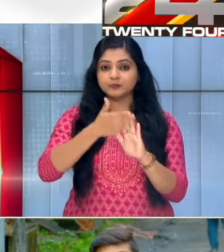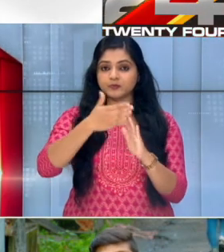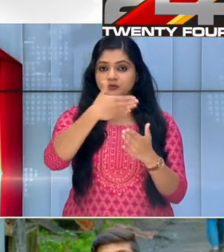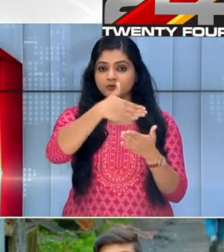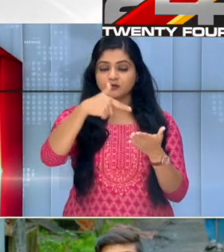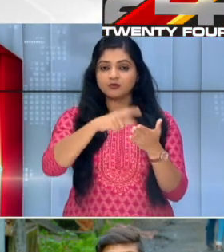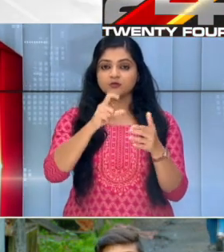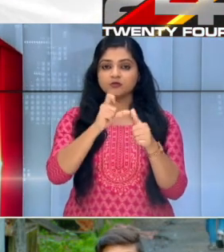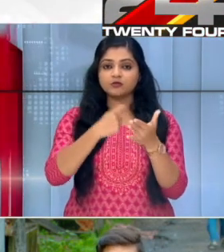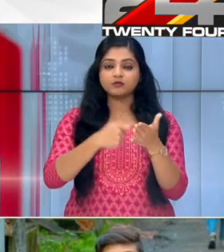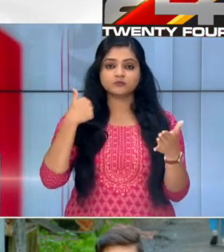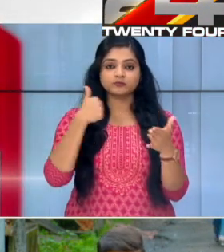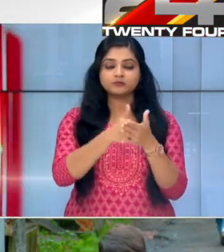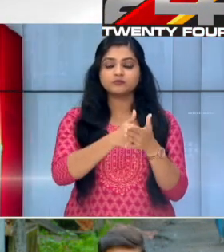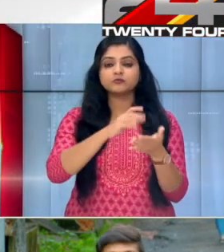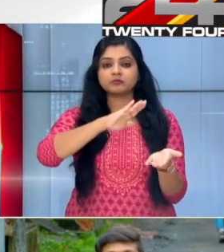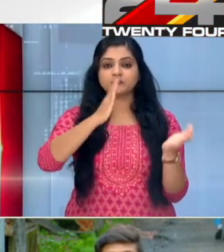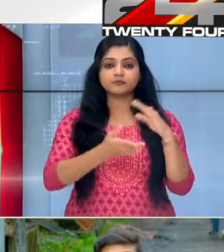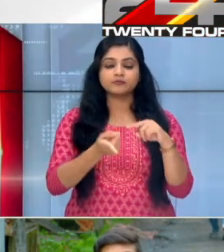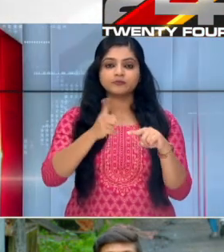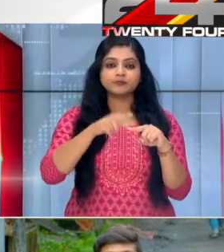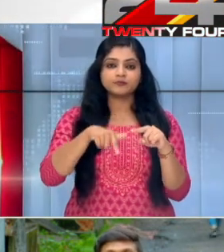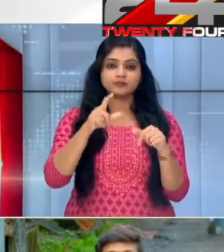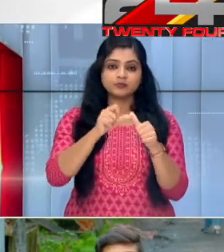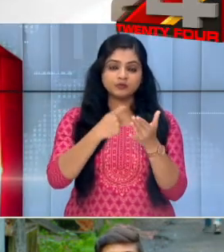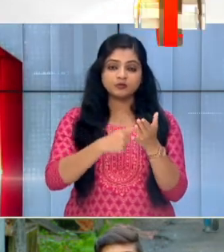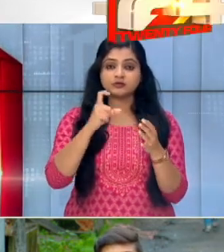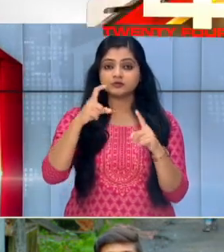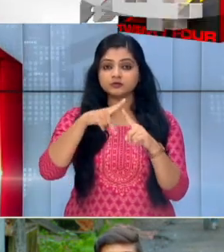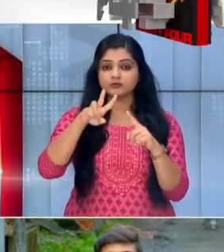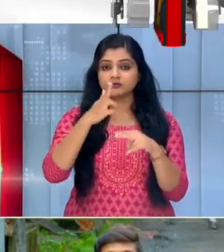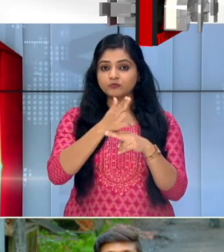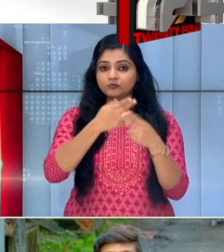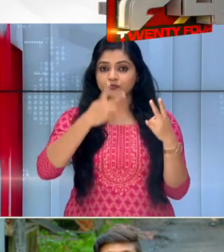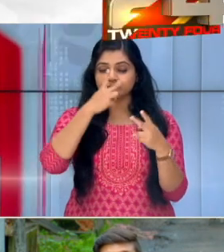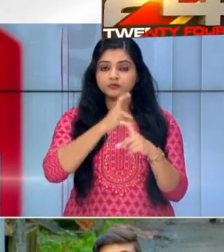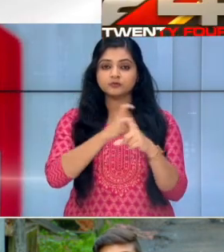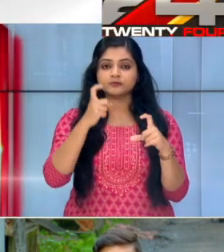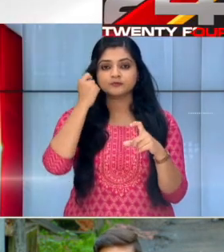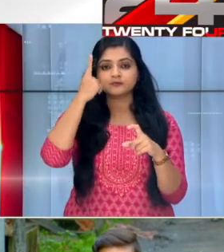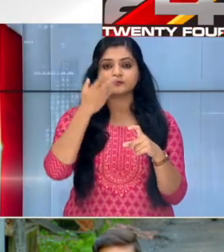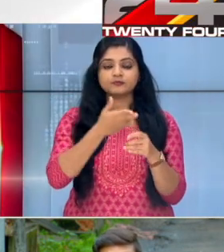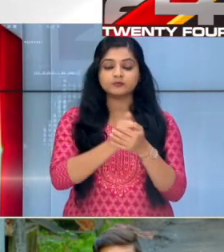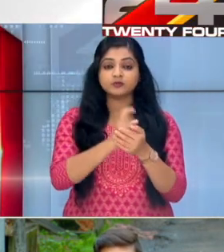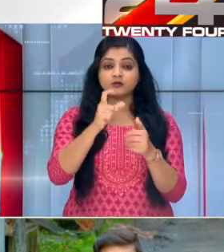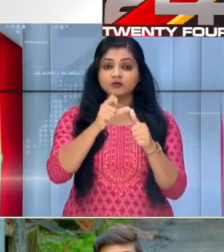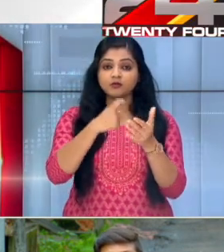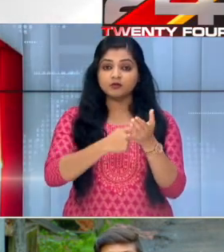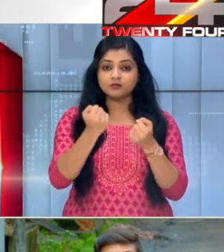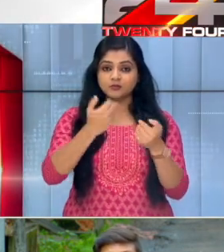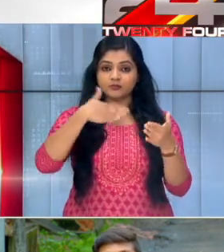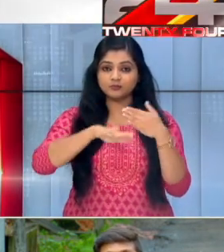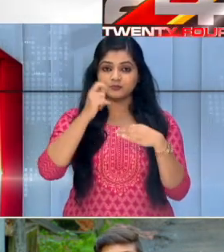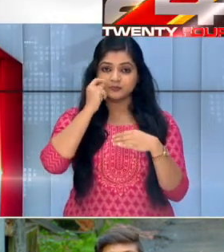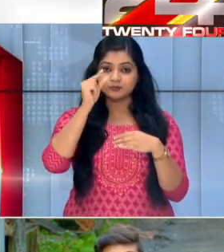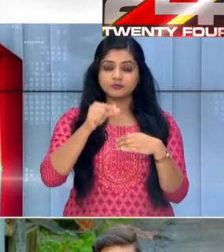തട്ടി കാർ നിയന്ത്രണം വിട്ട് മറിയുകയുമായിരുന്നു. ഇത് CCTV ദൃശ്യങ്ങളിൽ നിന്ന് വ്യക്തവുമാണ്. ഏതായാലും ഈ കാർ യാത്രികന്, അതായത് ഈ വാഹനം ഓടിച്ച